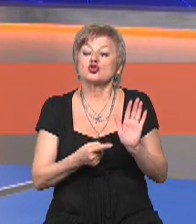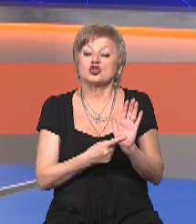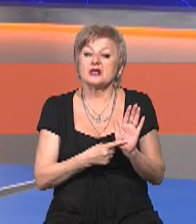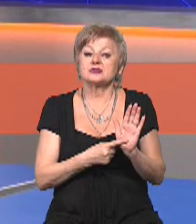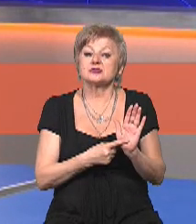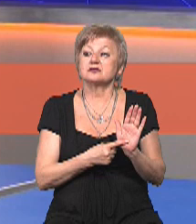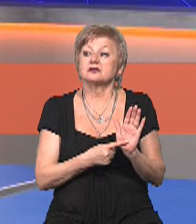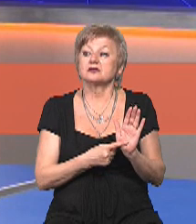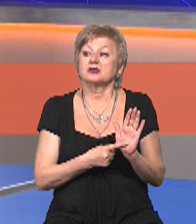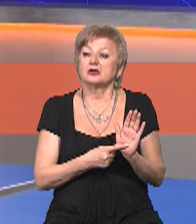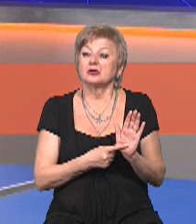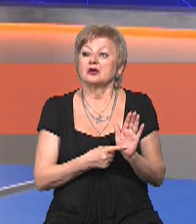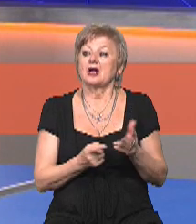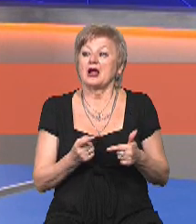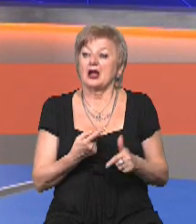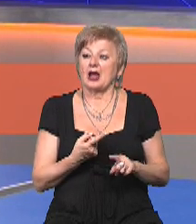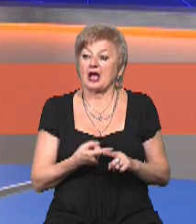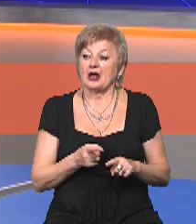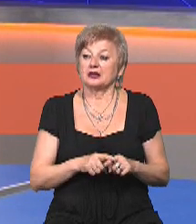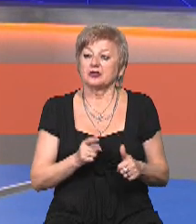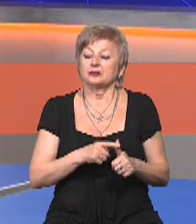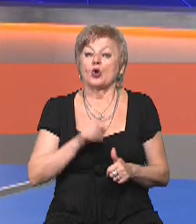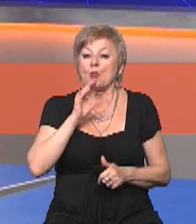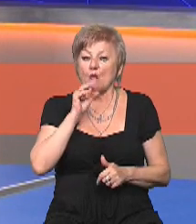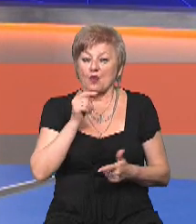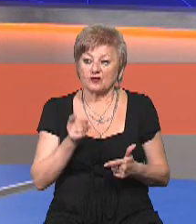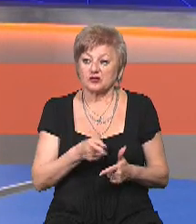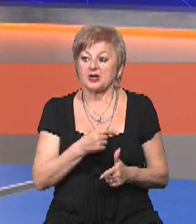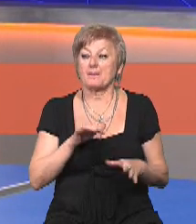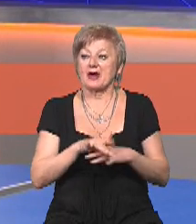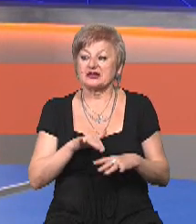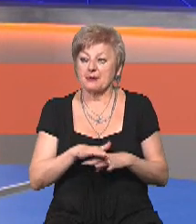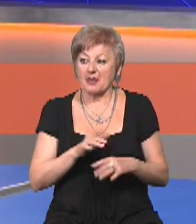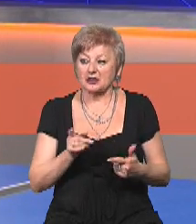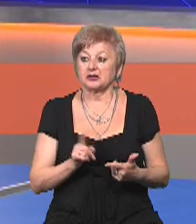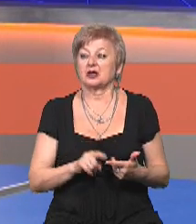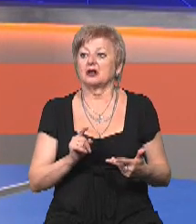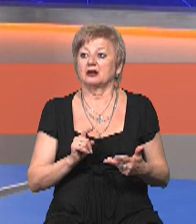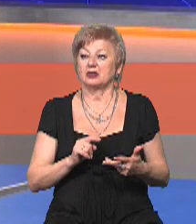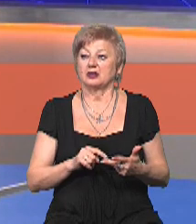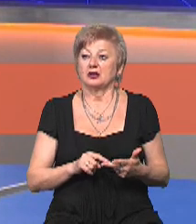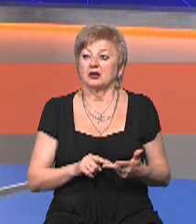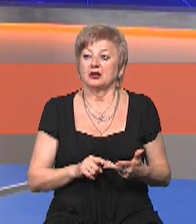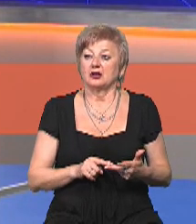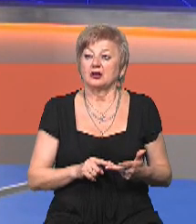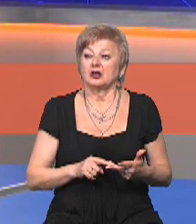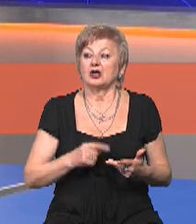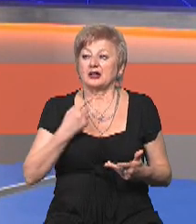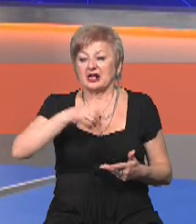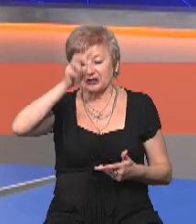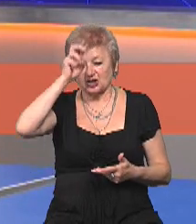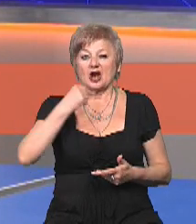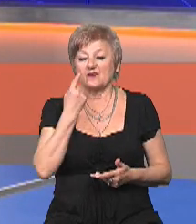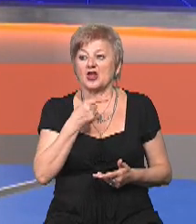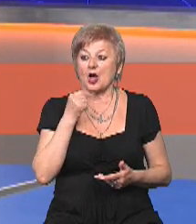А які це предмети? Це мовний компонент, математика. Мовний компонент мається на увазі державна